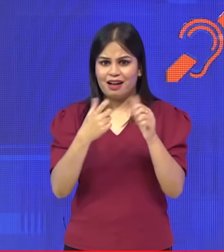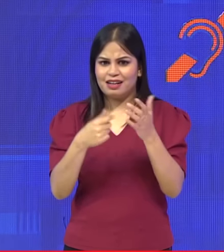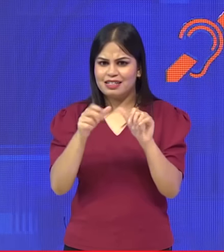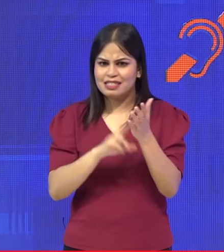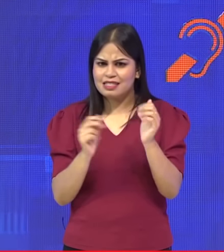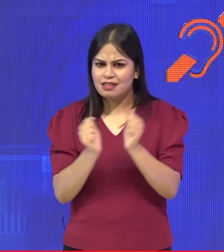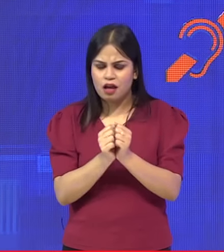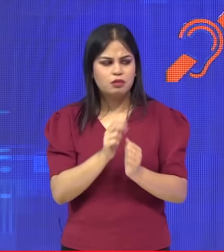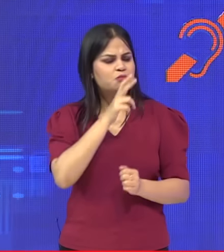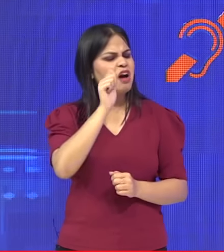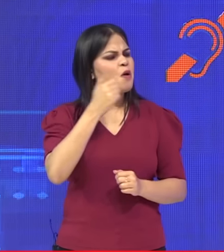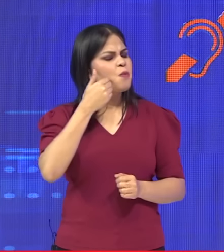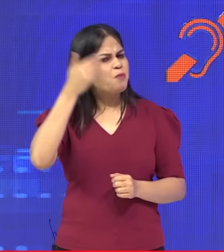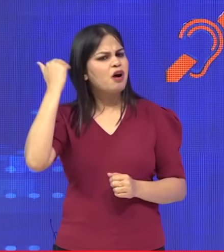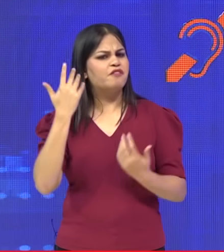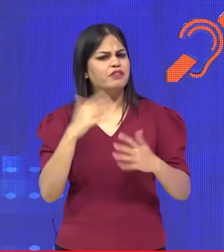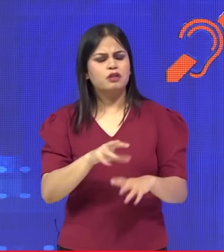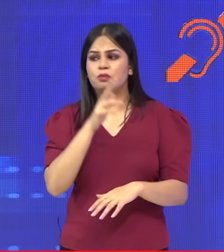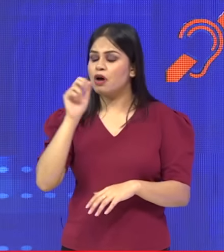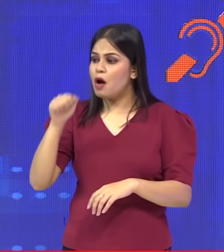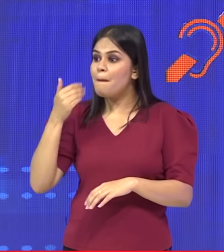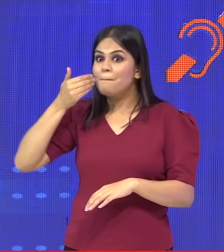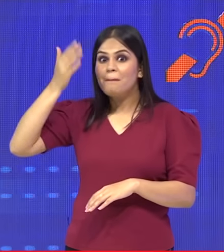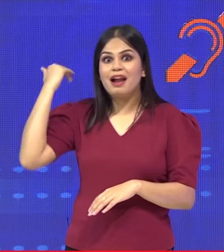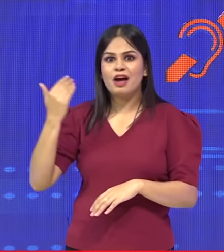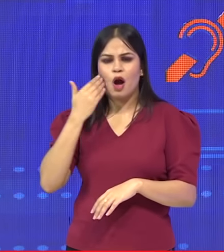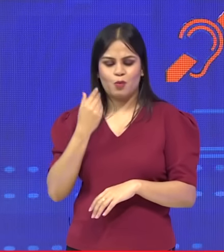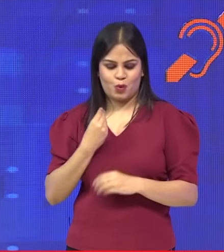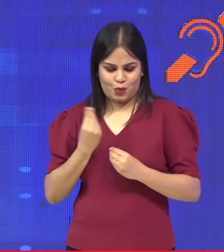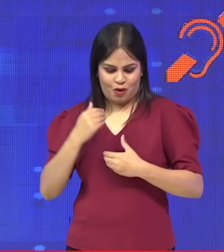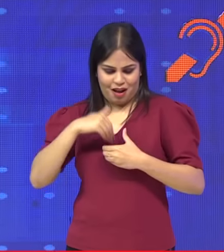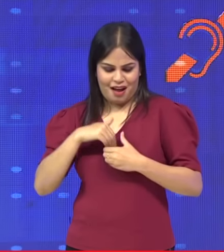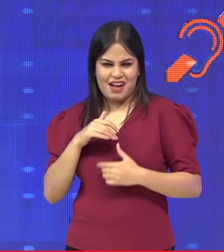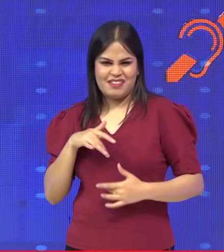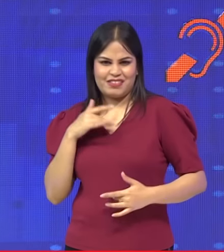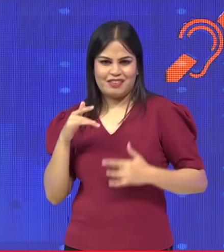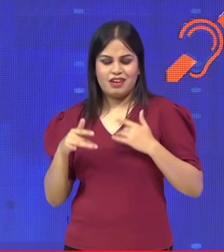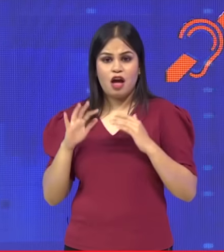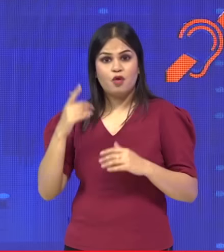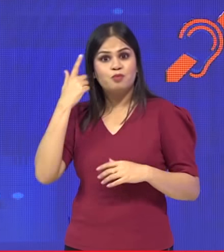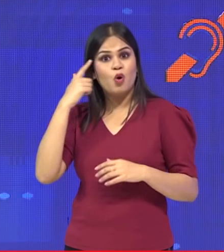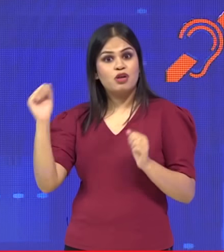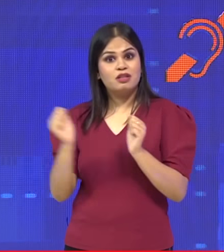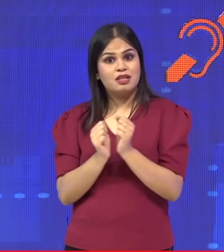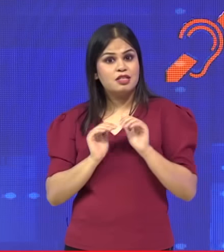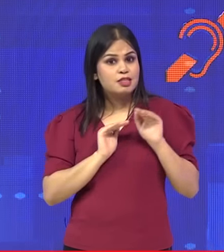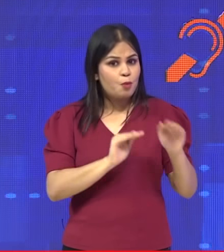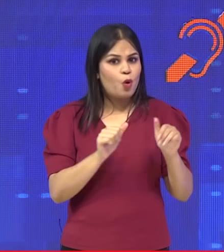बहुत सालों पहले कुछ कुछ होता है मैं अपनी उनको उनके लिए एक सपोर्टिंग एक्टर का कम किया था